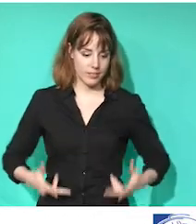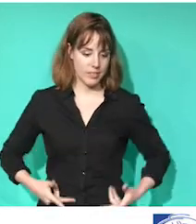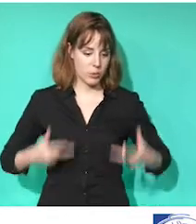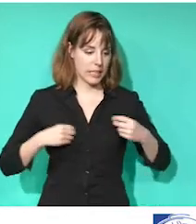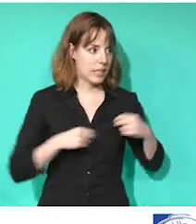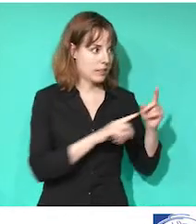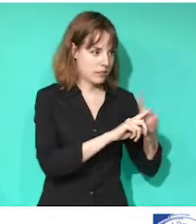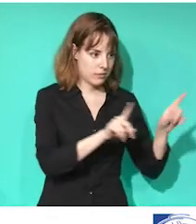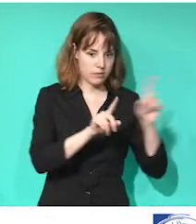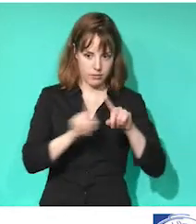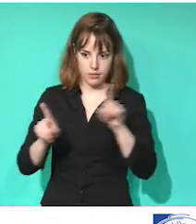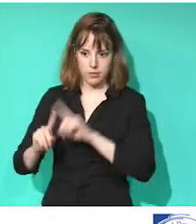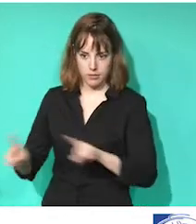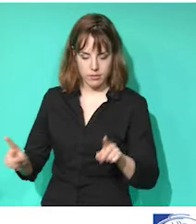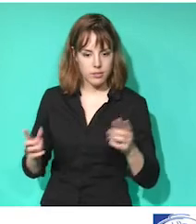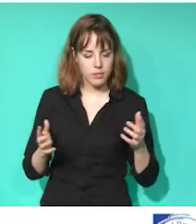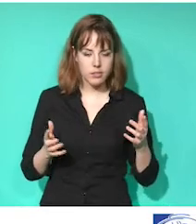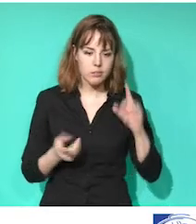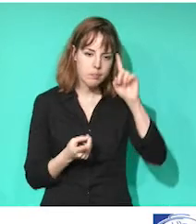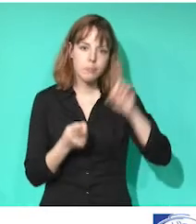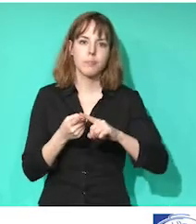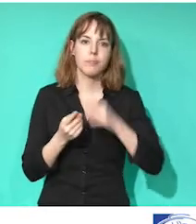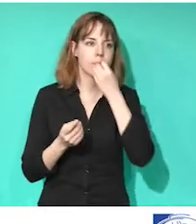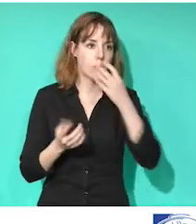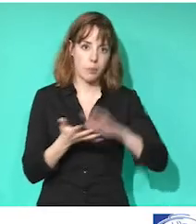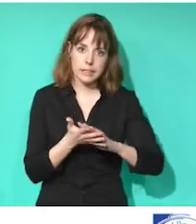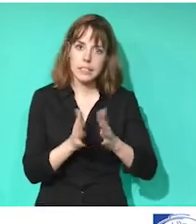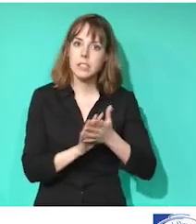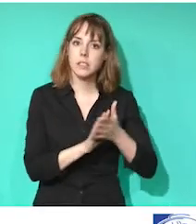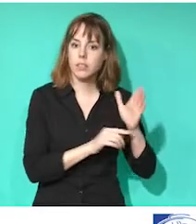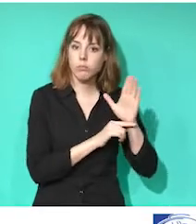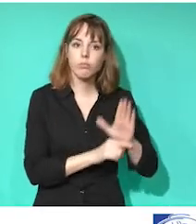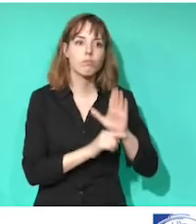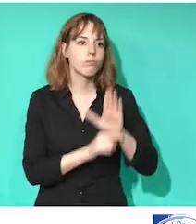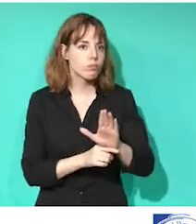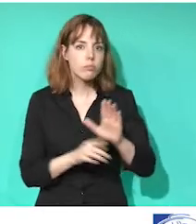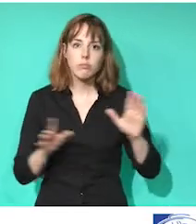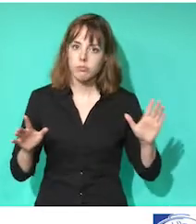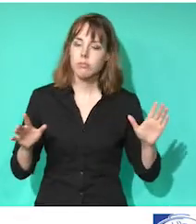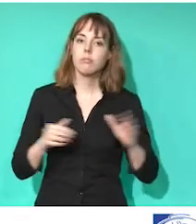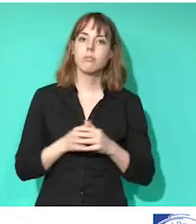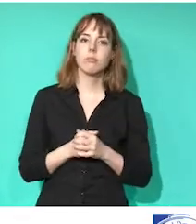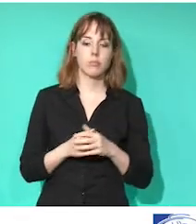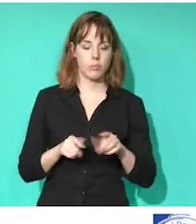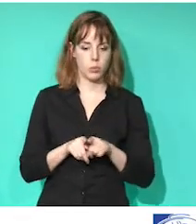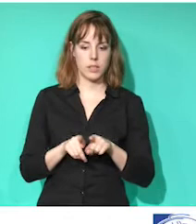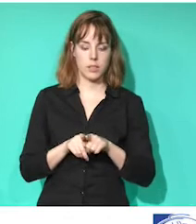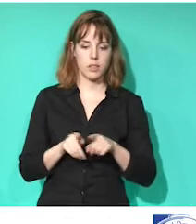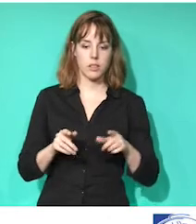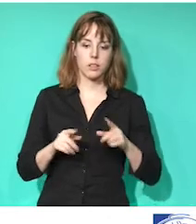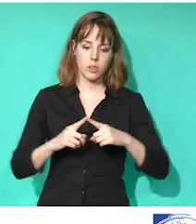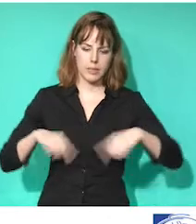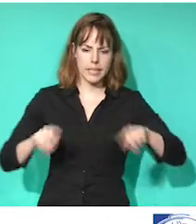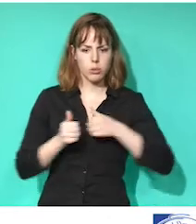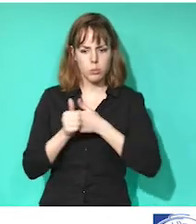ateliers les bonnes pratiques et préparer un petit peu le suivi de ces comités,